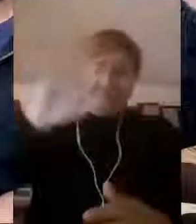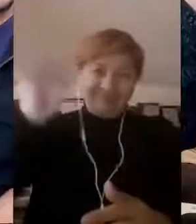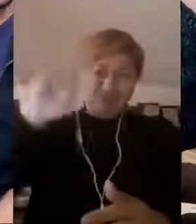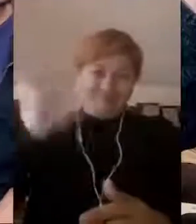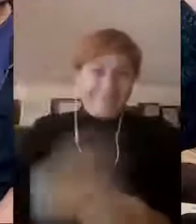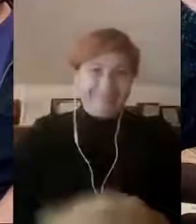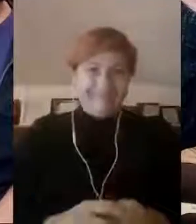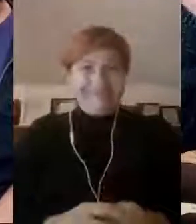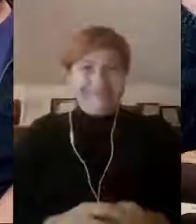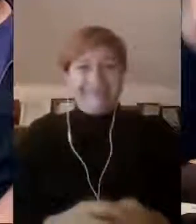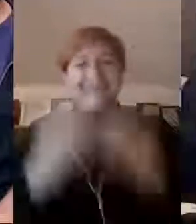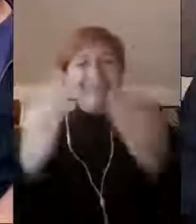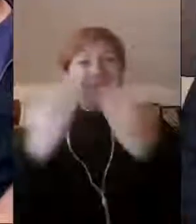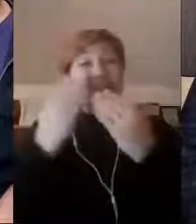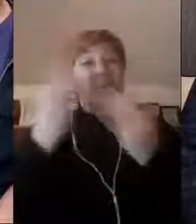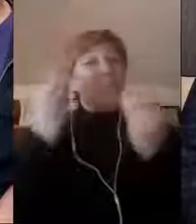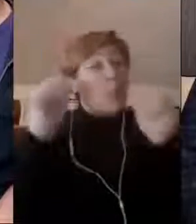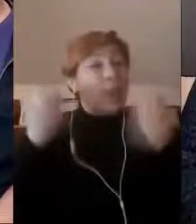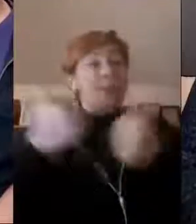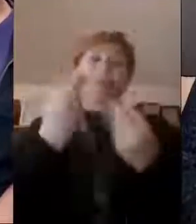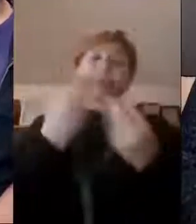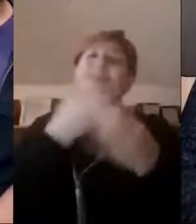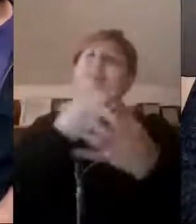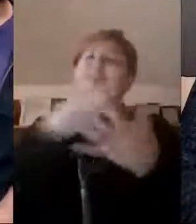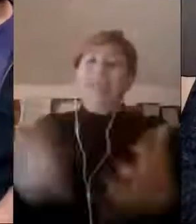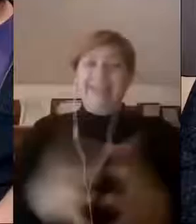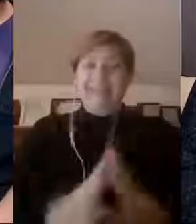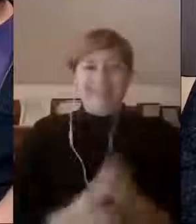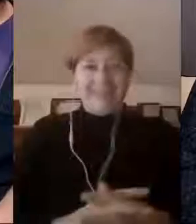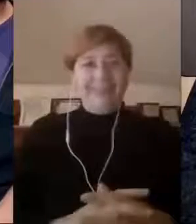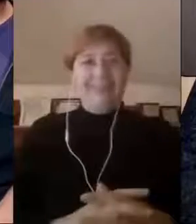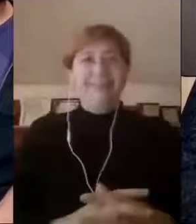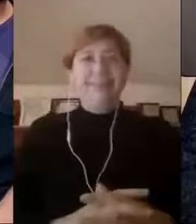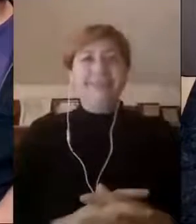çok iyi Desteğin bakın, çok iyi önemli. yayınlar diliyorum. Teşekkürler. Sağ ol. Ne demek her